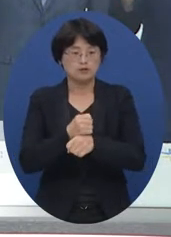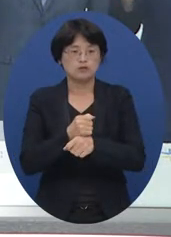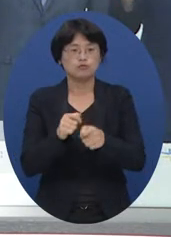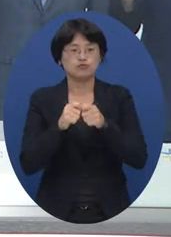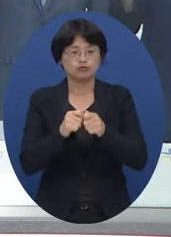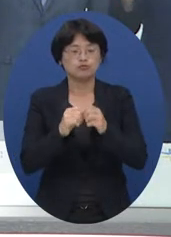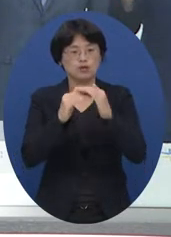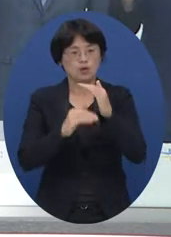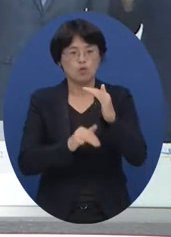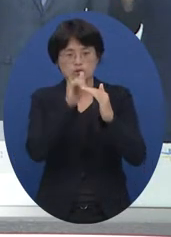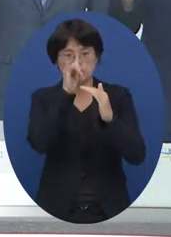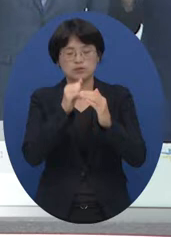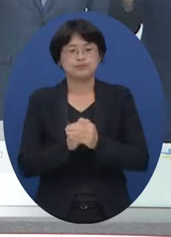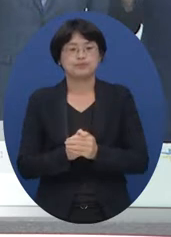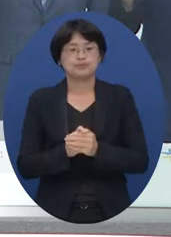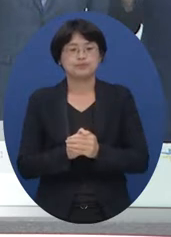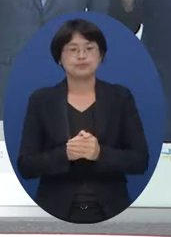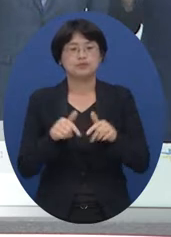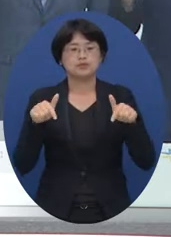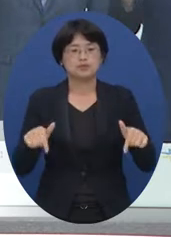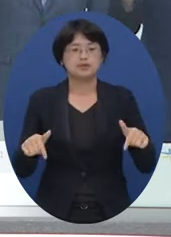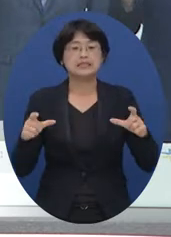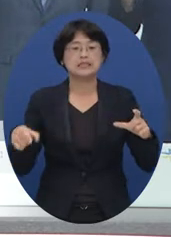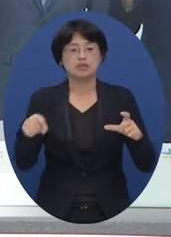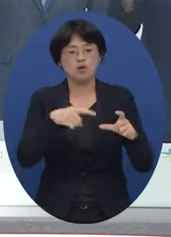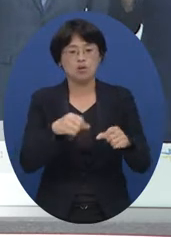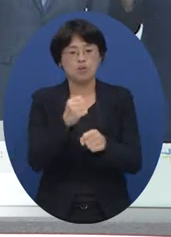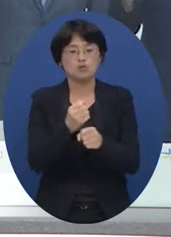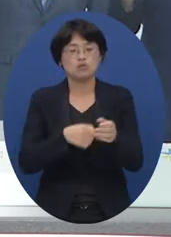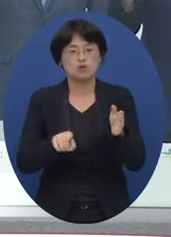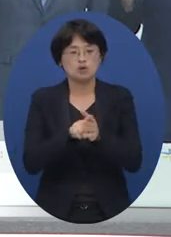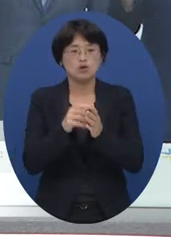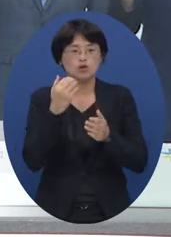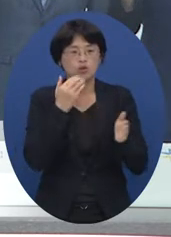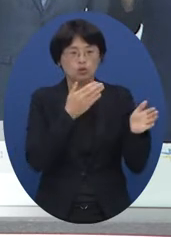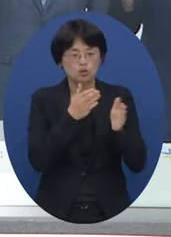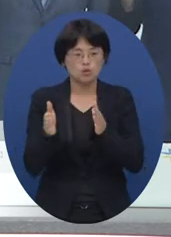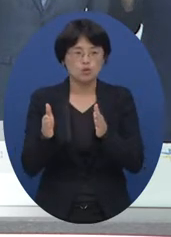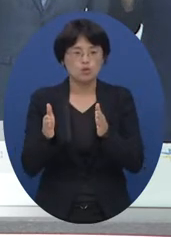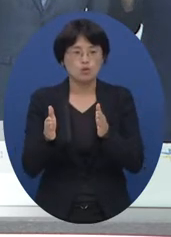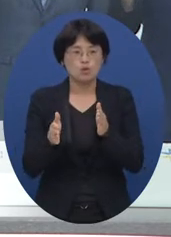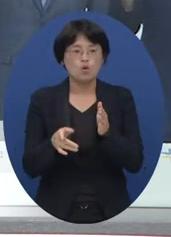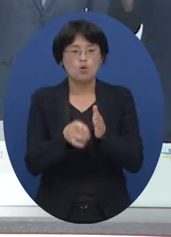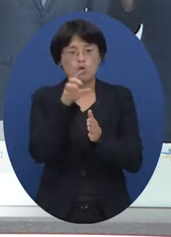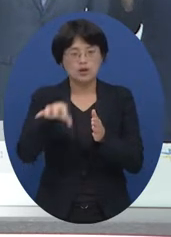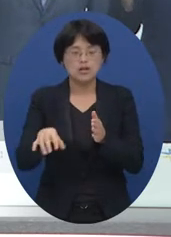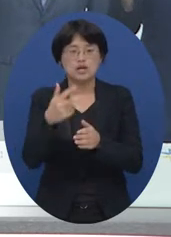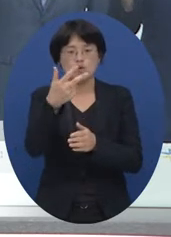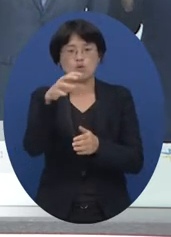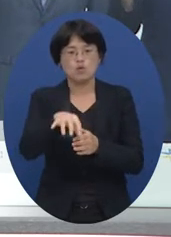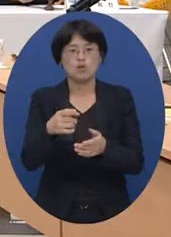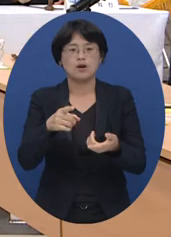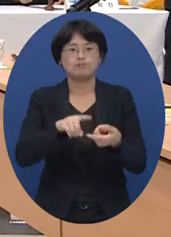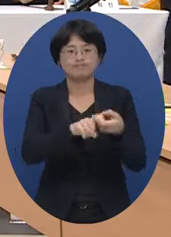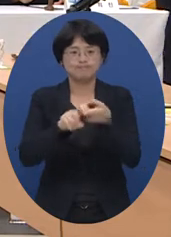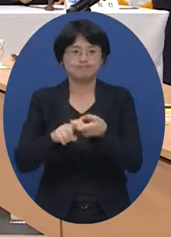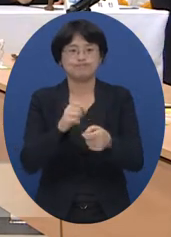구체화됩니다. 경기 서부 지역 문화관광 벨트 조성을 위해 경기도와 도내 7개 시가 손을 잡았습니다.